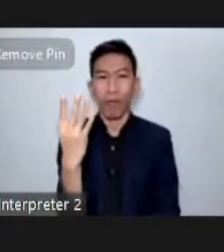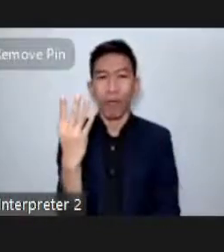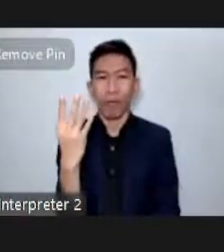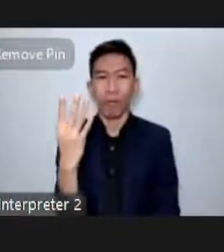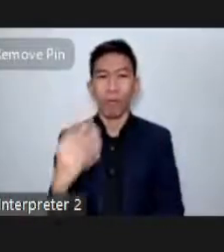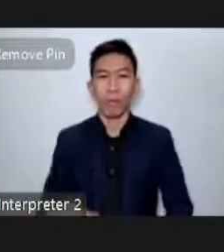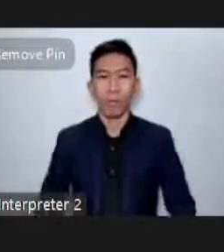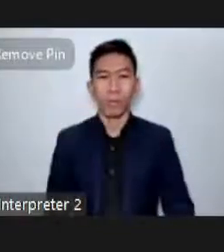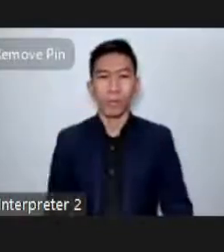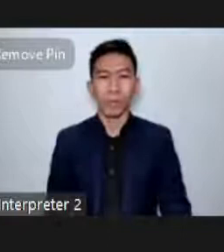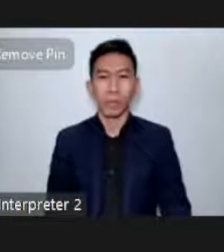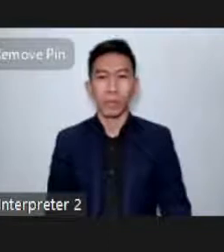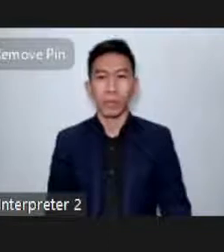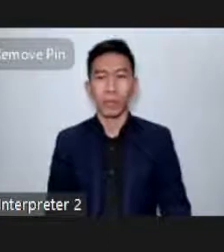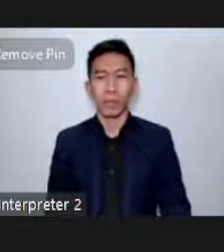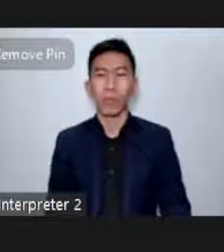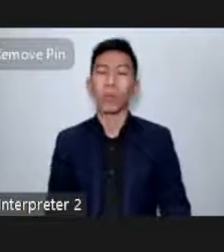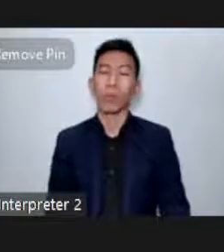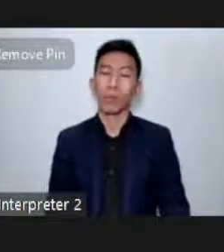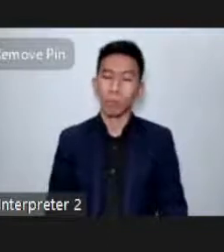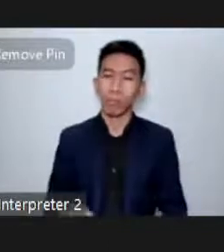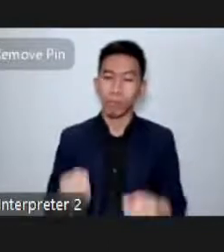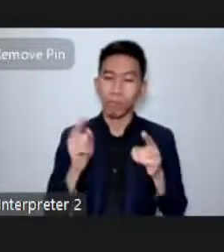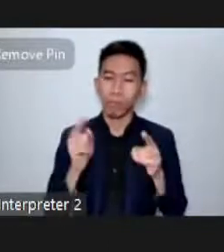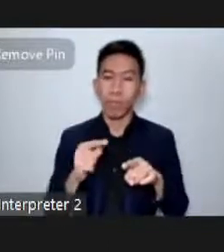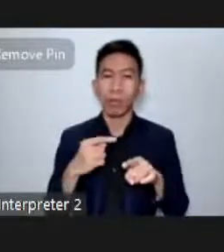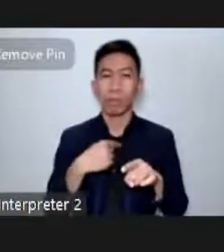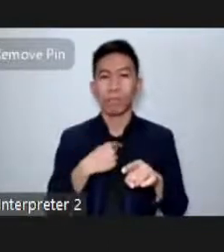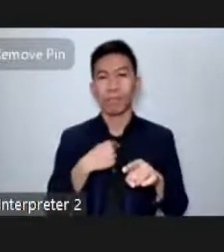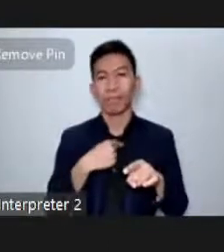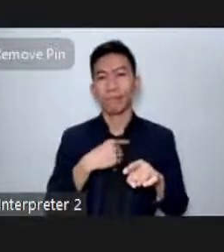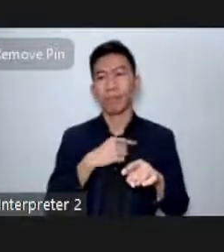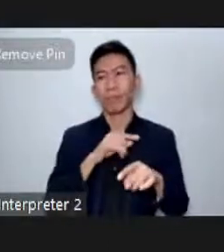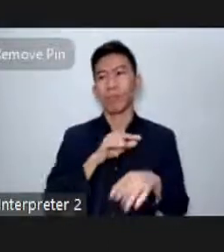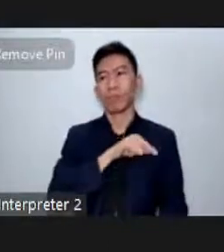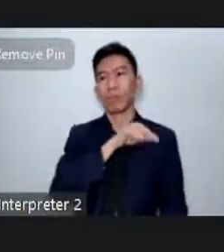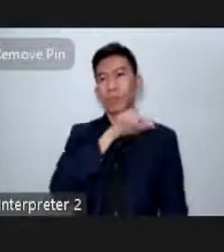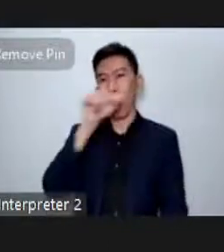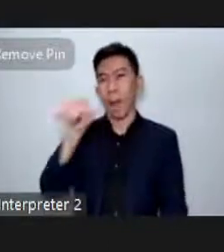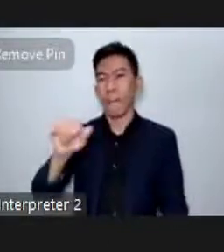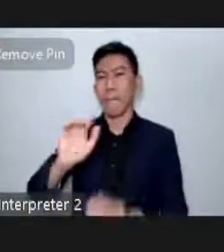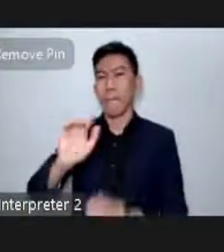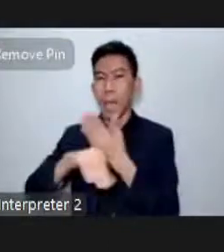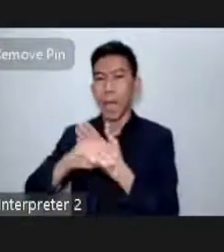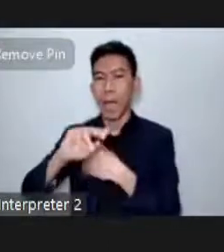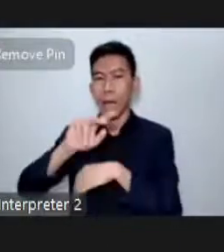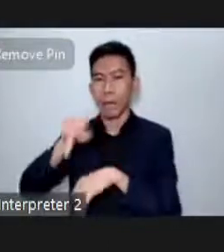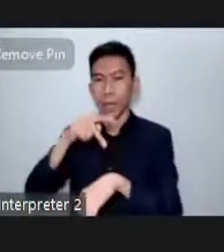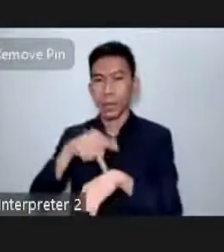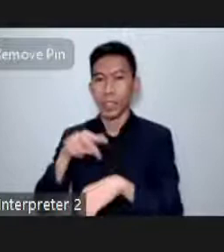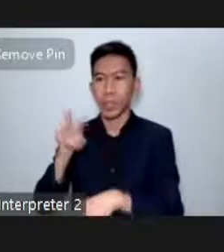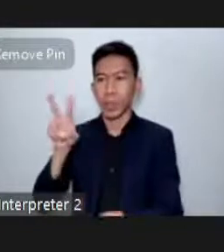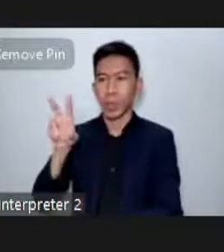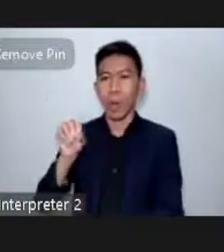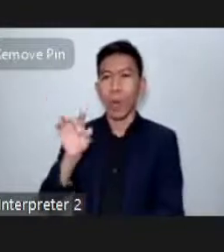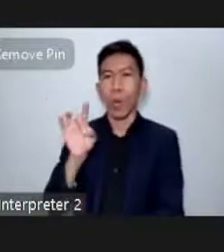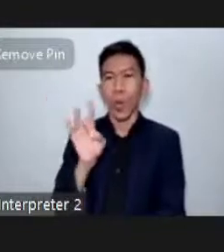po. Kaya po napilitan po akong umuwi ng Pilipinas ng 2018